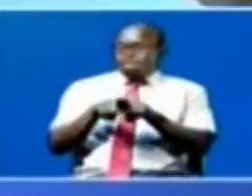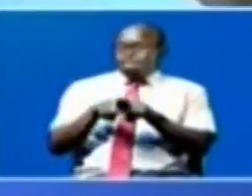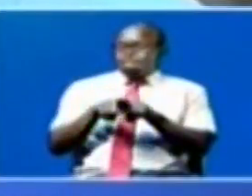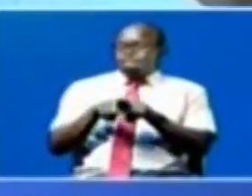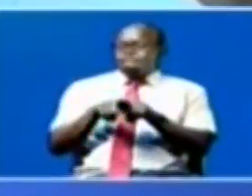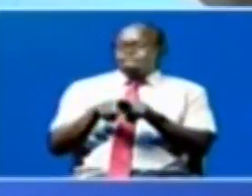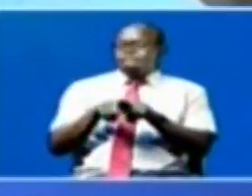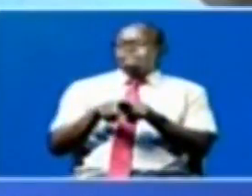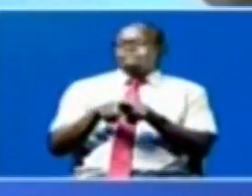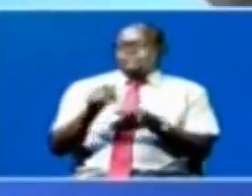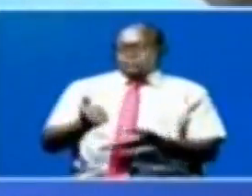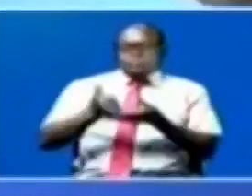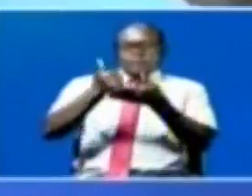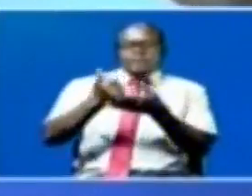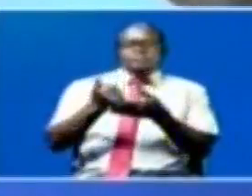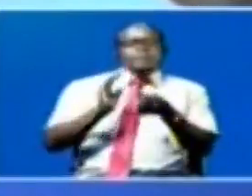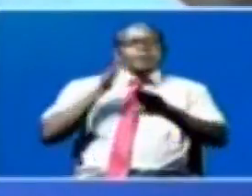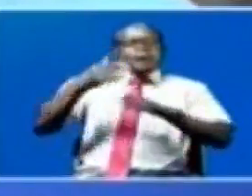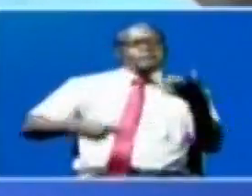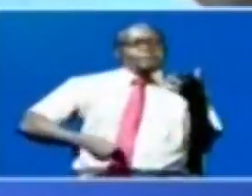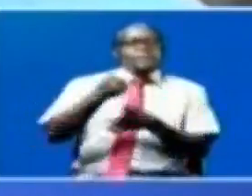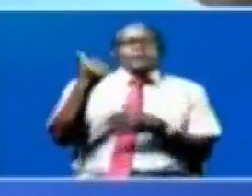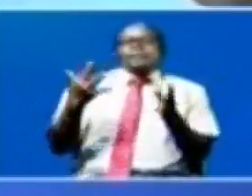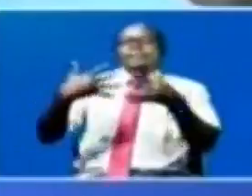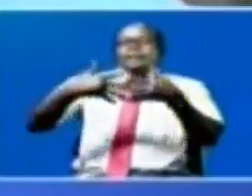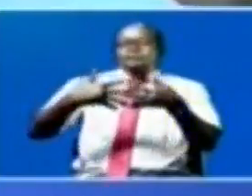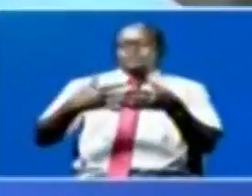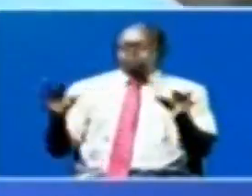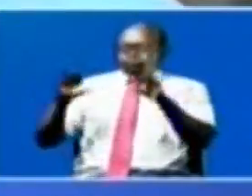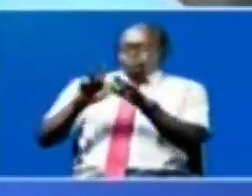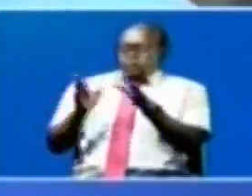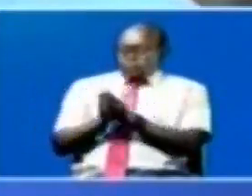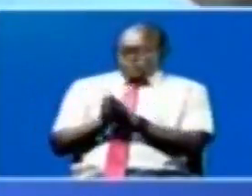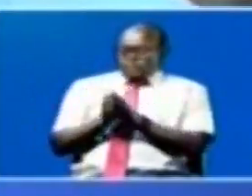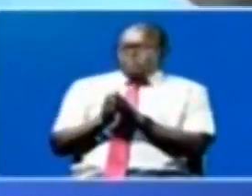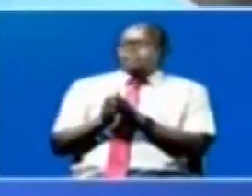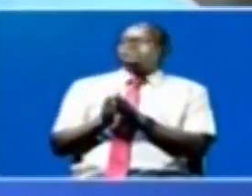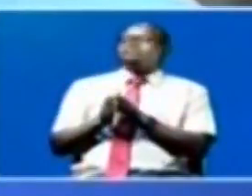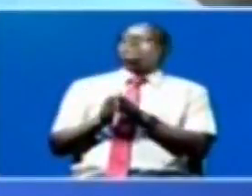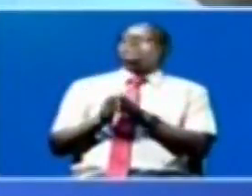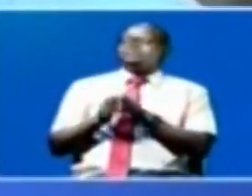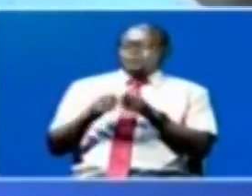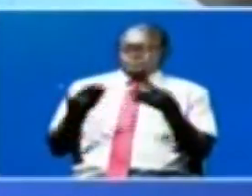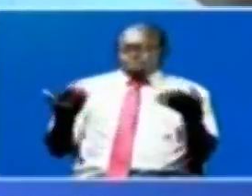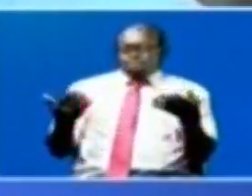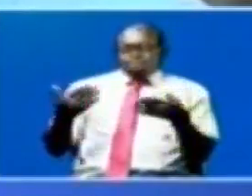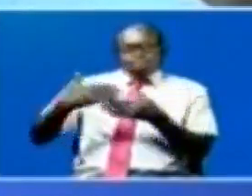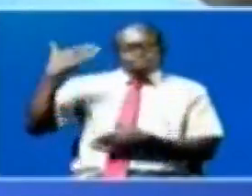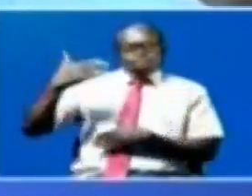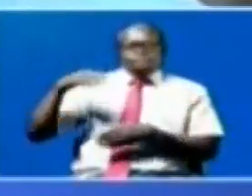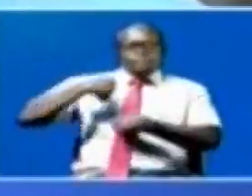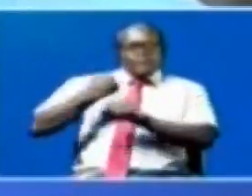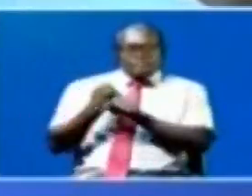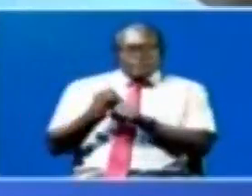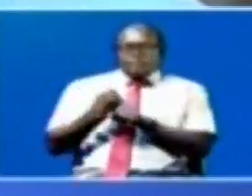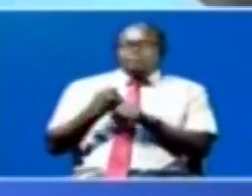toyo. Baada kununua hiyo engine nikaifunga kwenye hiyo chassis. Baada kufunga nikatengeneza body.